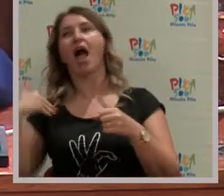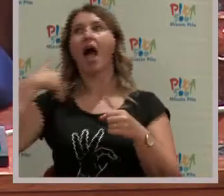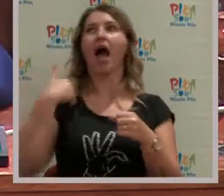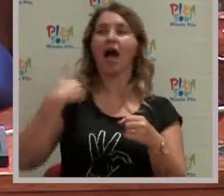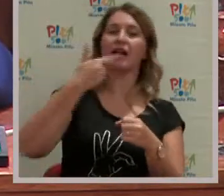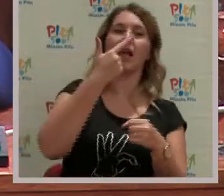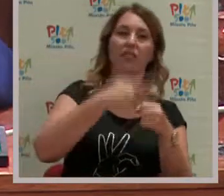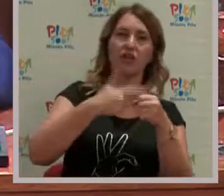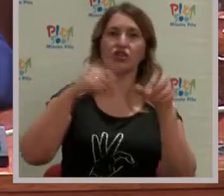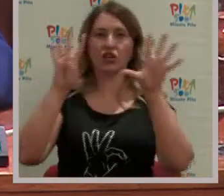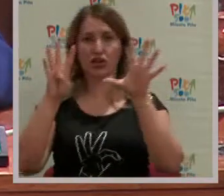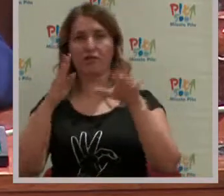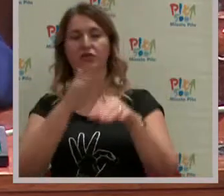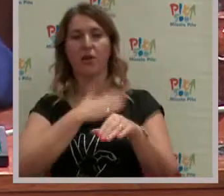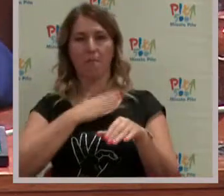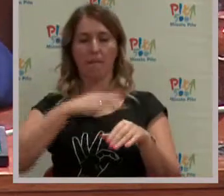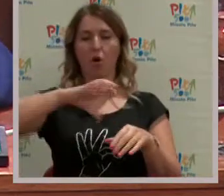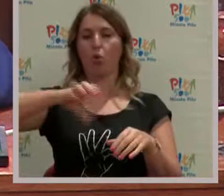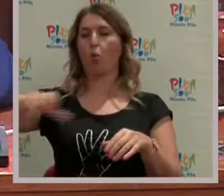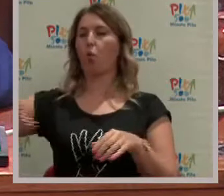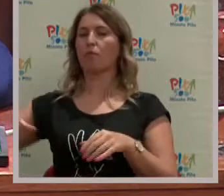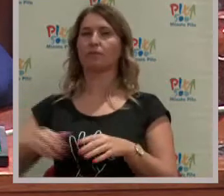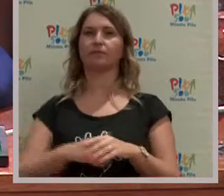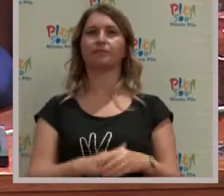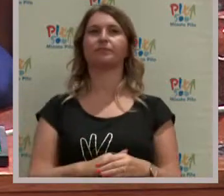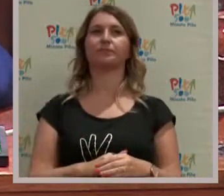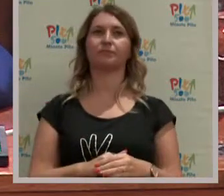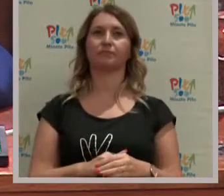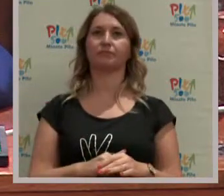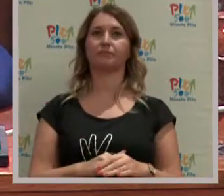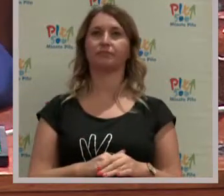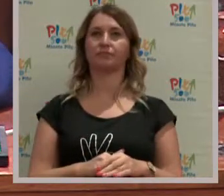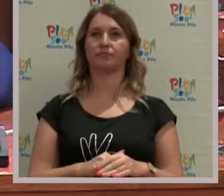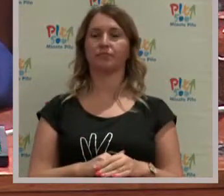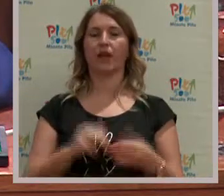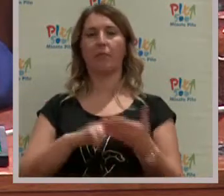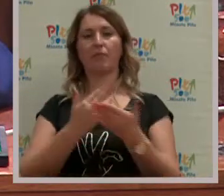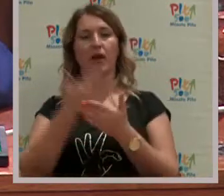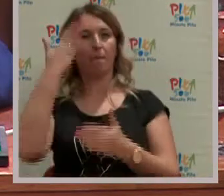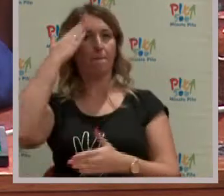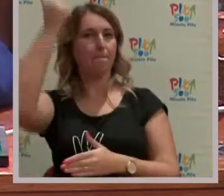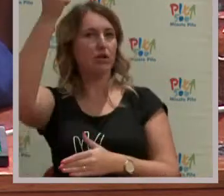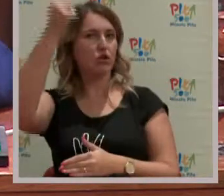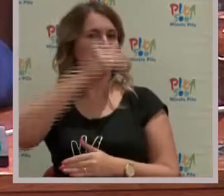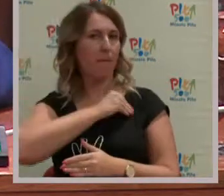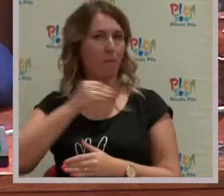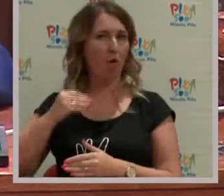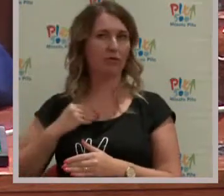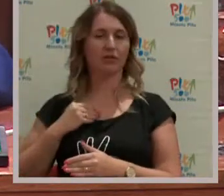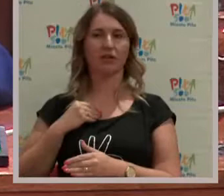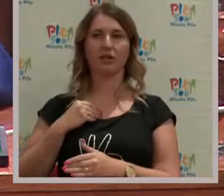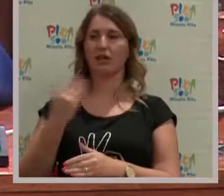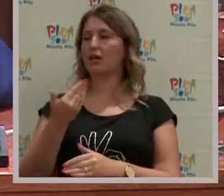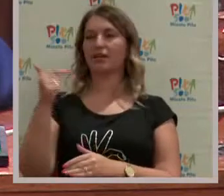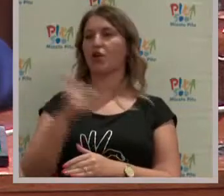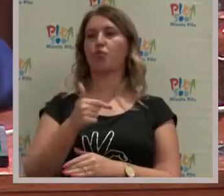aby dofinansować ich w innej formie indywidualne Mistrzostwa Polski czy Grand Prix nie musi się odbywać